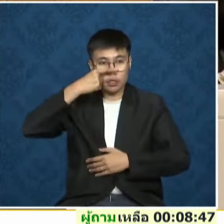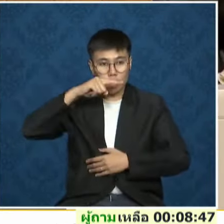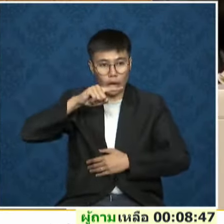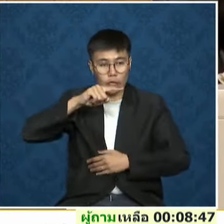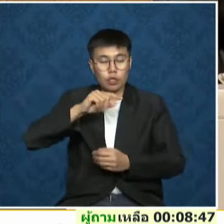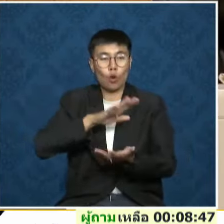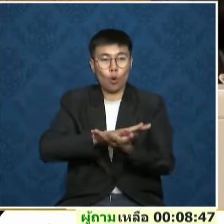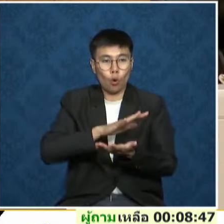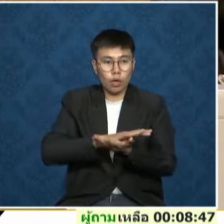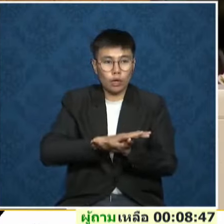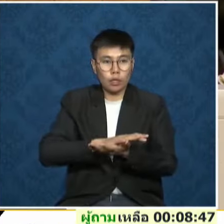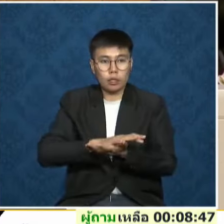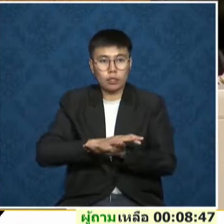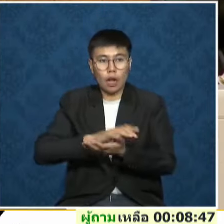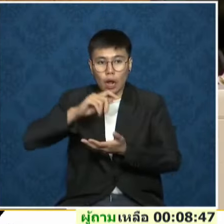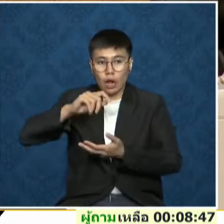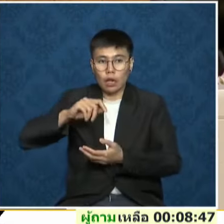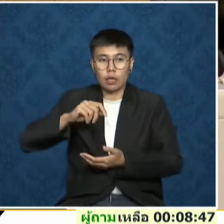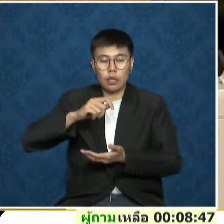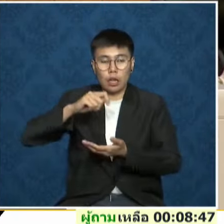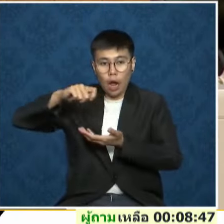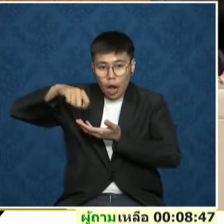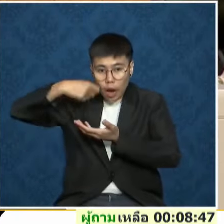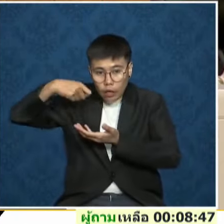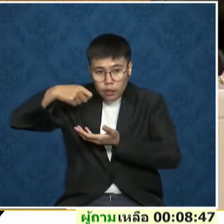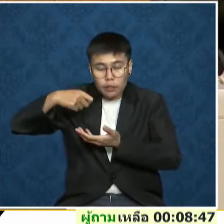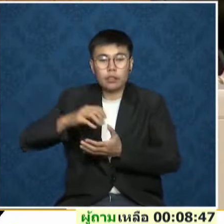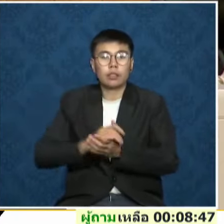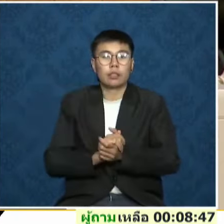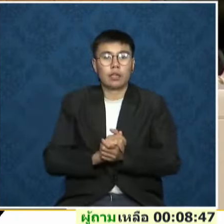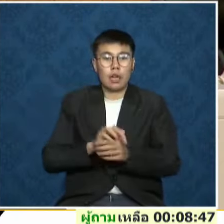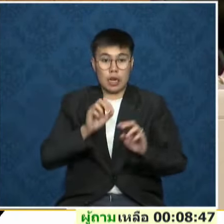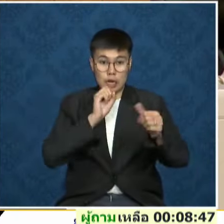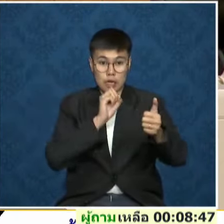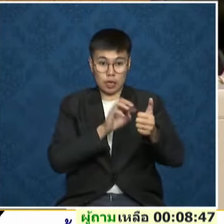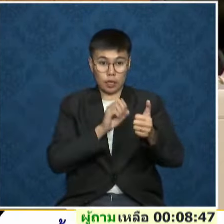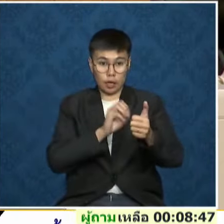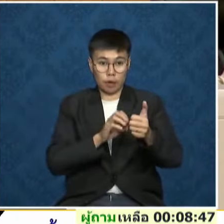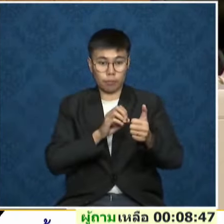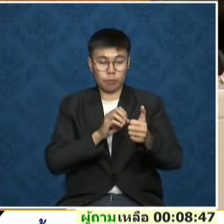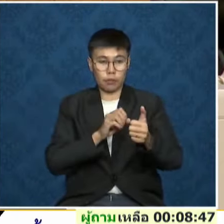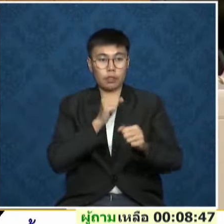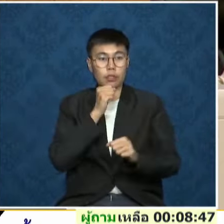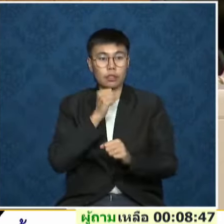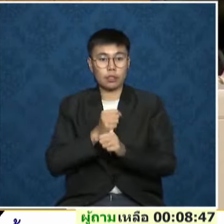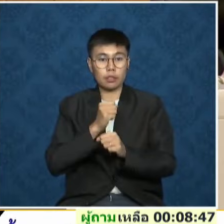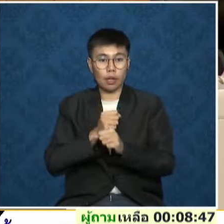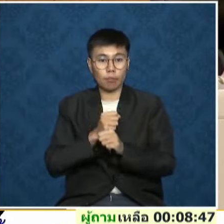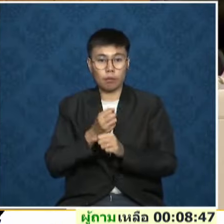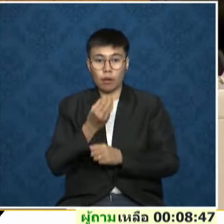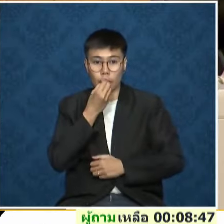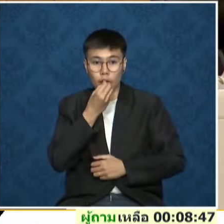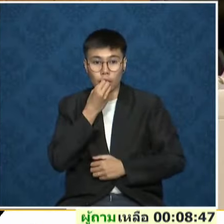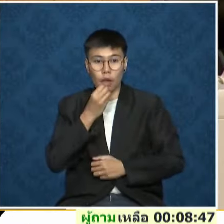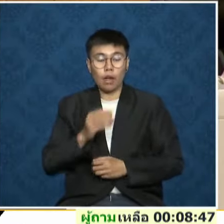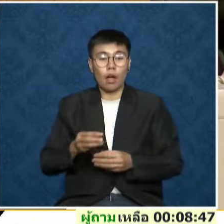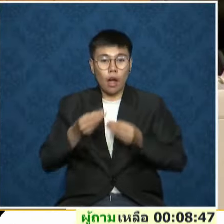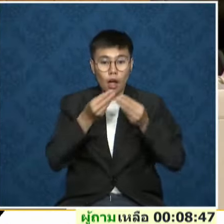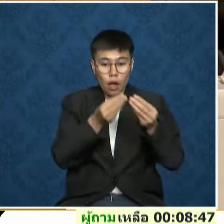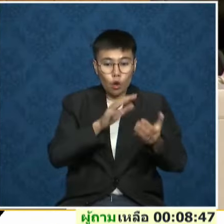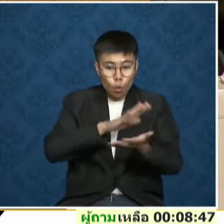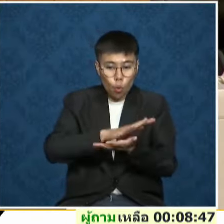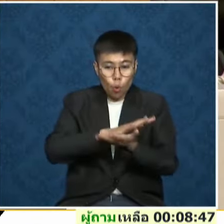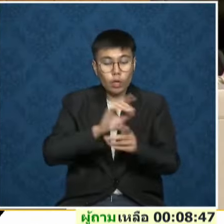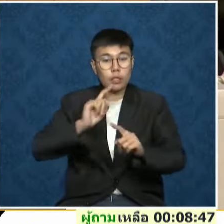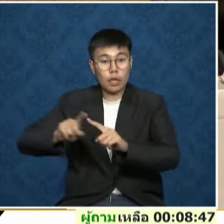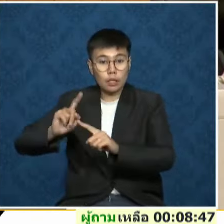ไทยสกูลลันช์เพื่อเป็นแอปพลิเคชันแนะนำในการทำเมนูอาหารให้กับโรงเรียน